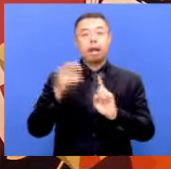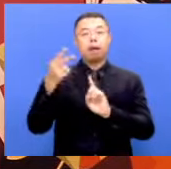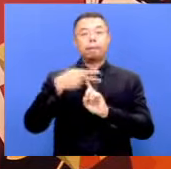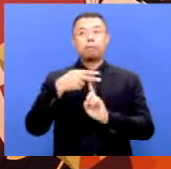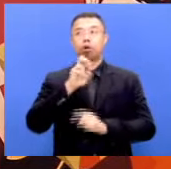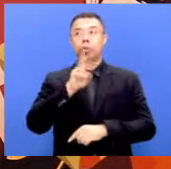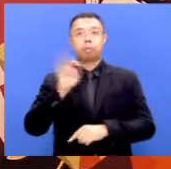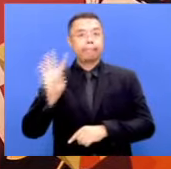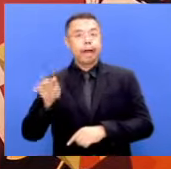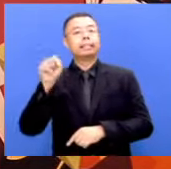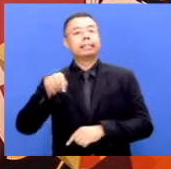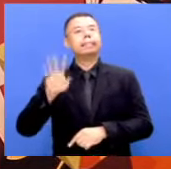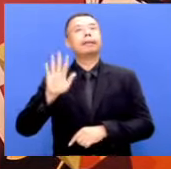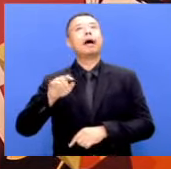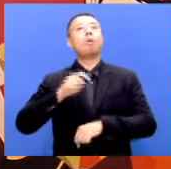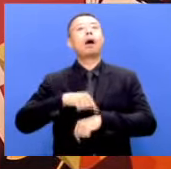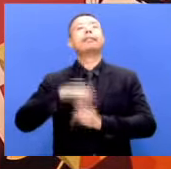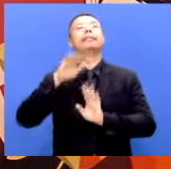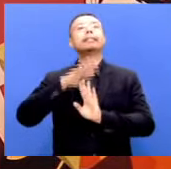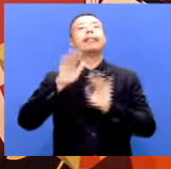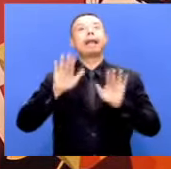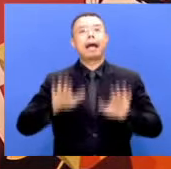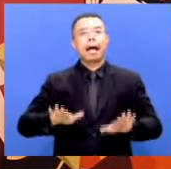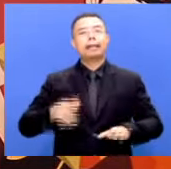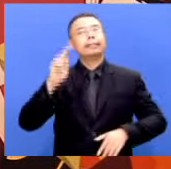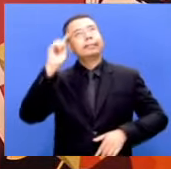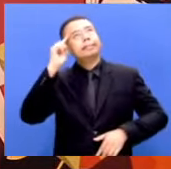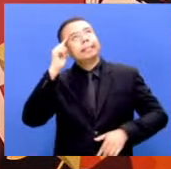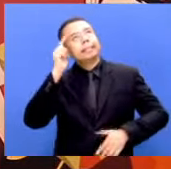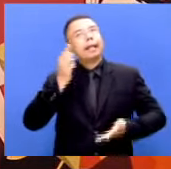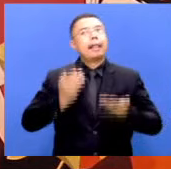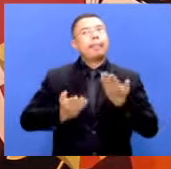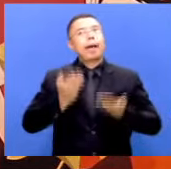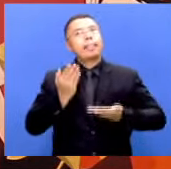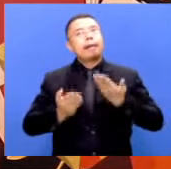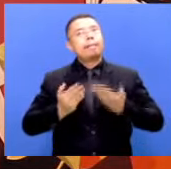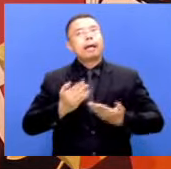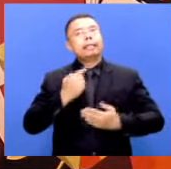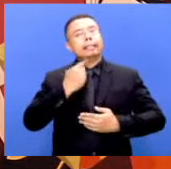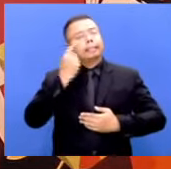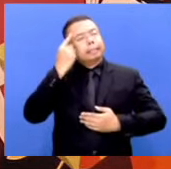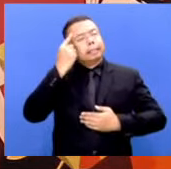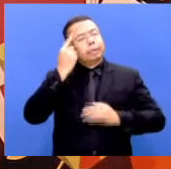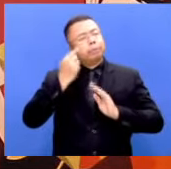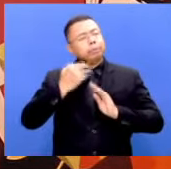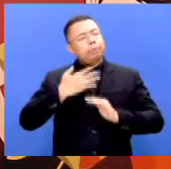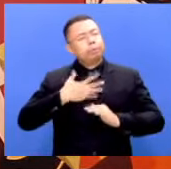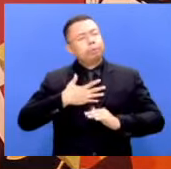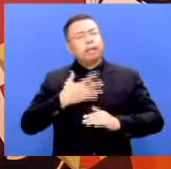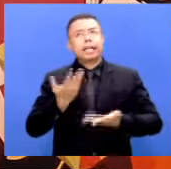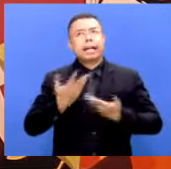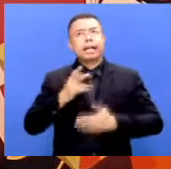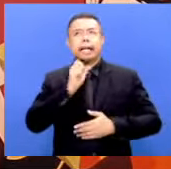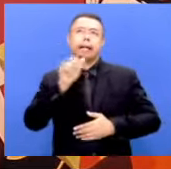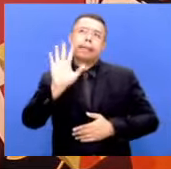2024 Ini masa tenang masa kontemplasi untuk merenungi sekali lagi ee kira-kira siapa